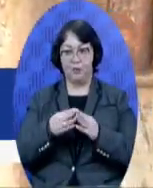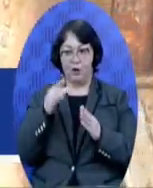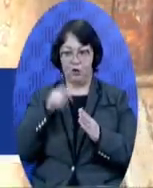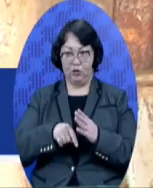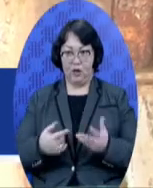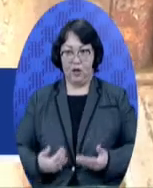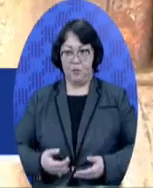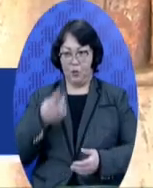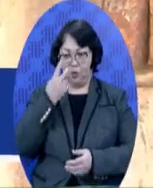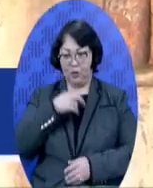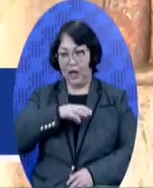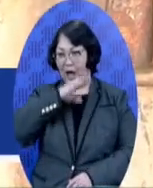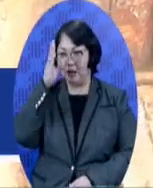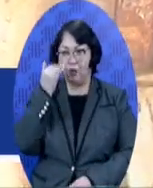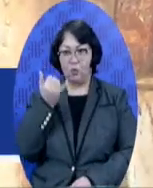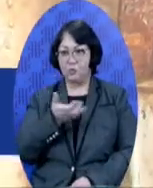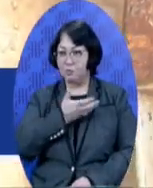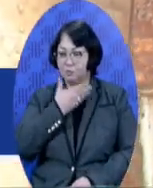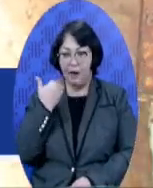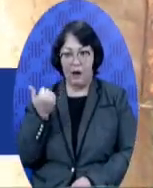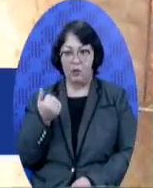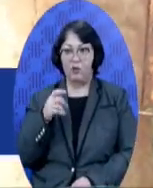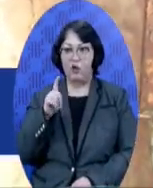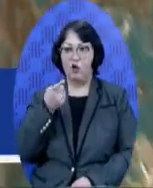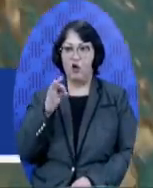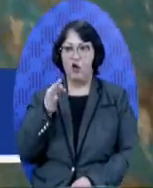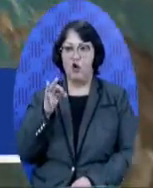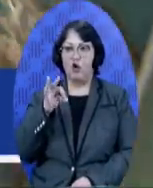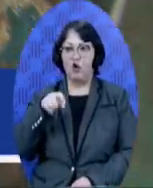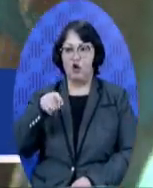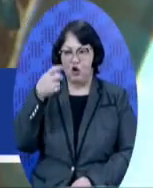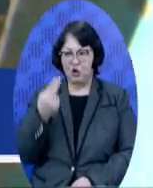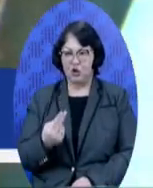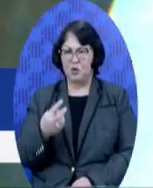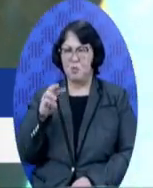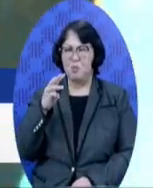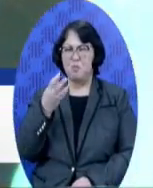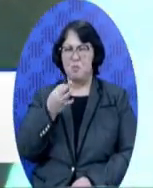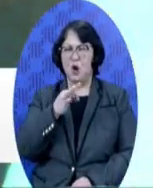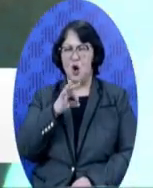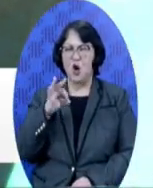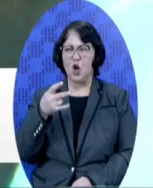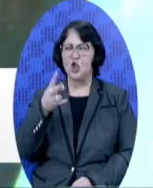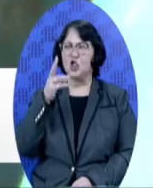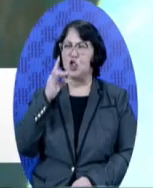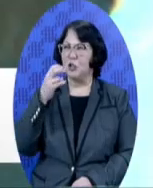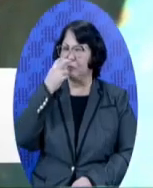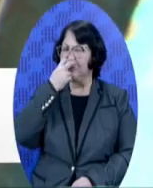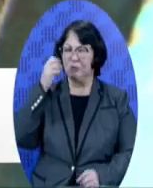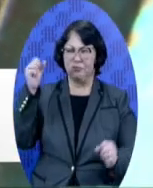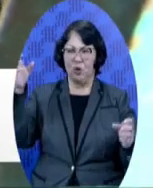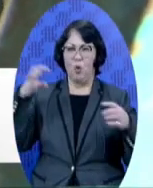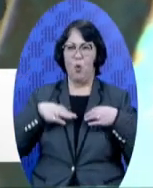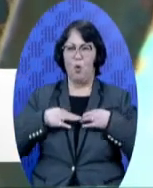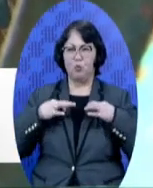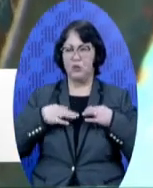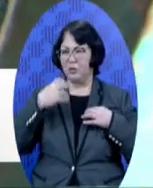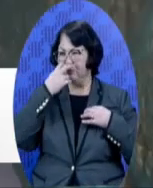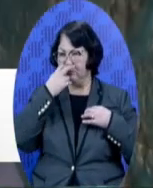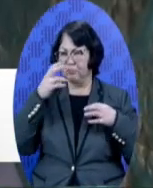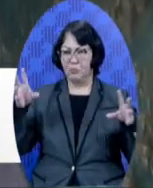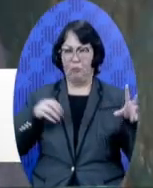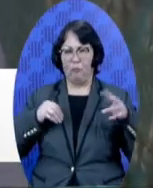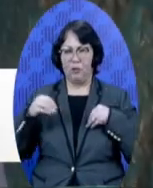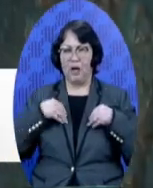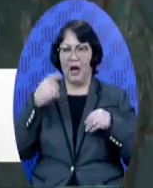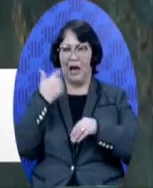амьдарсан. Халуун ус байхгүй, хөөц мөөгөнцөлтэй. Бохирын үнэр бол ёстой одоо ч үнэртчээ. Бидний бүр гувцсан чингэж гисэн. Ингээл гадуур явж